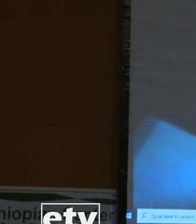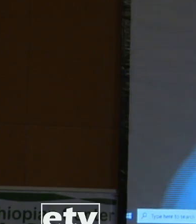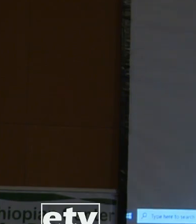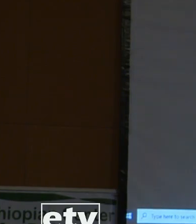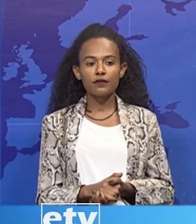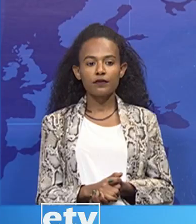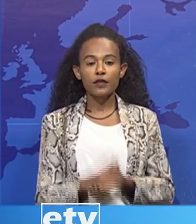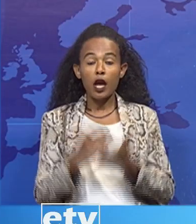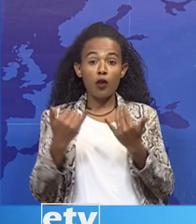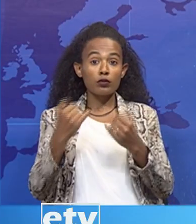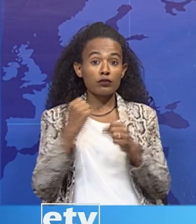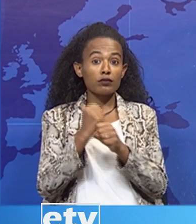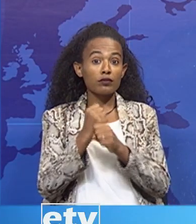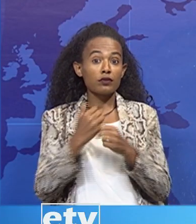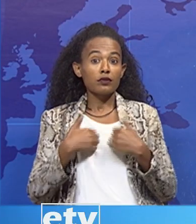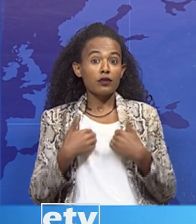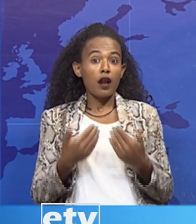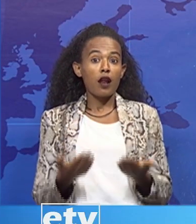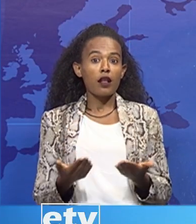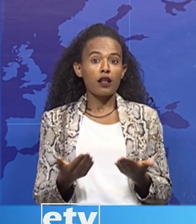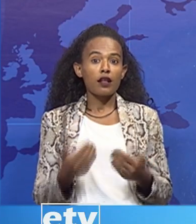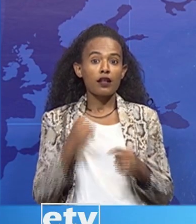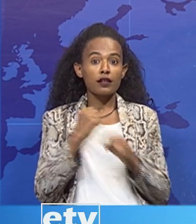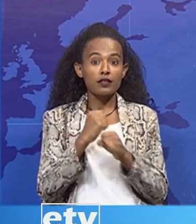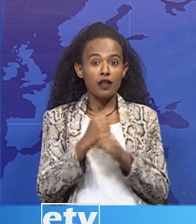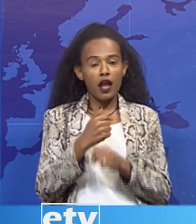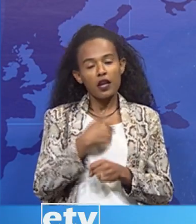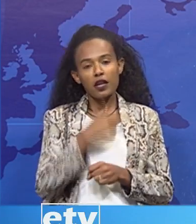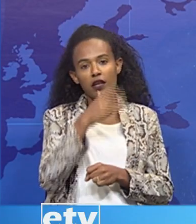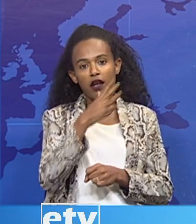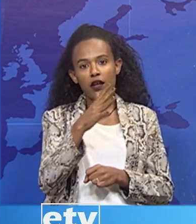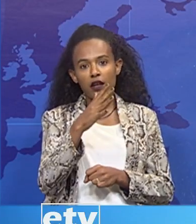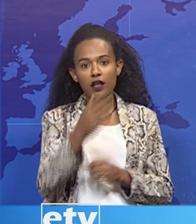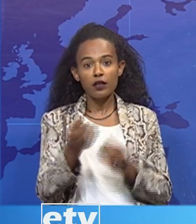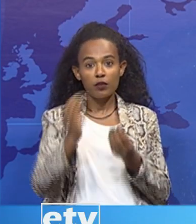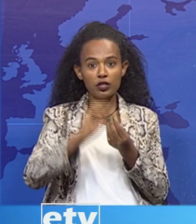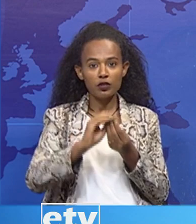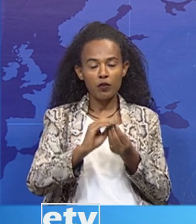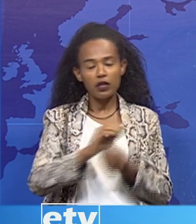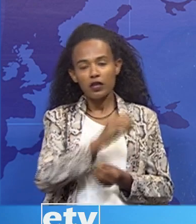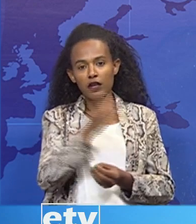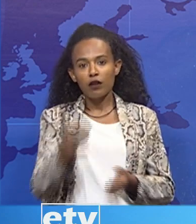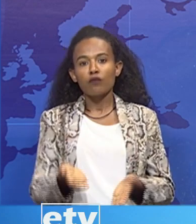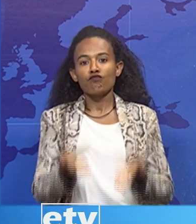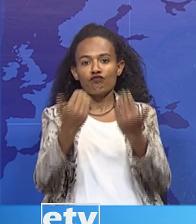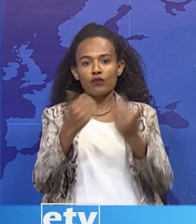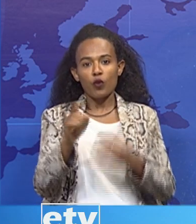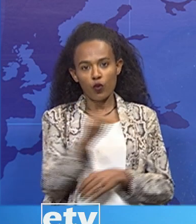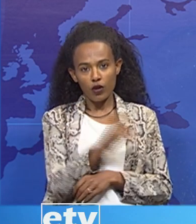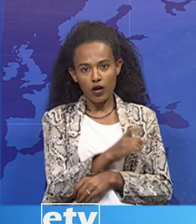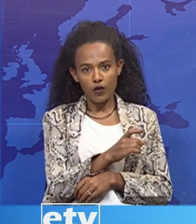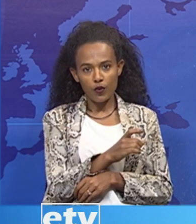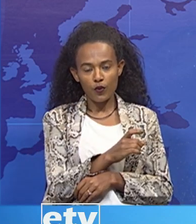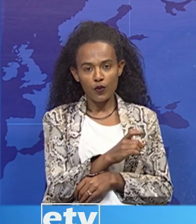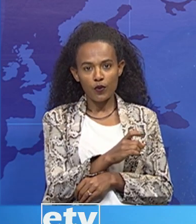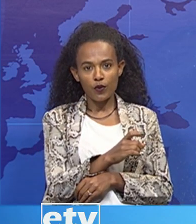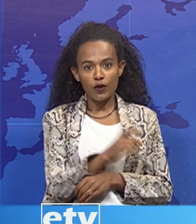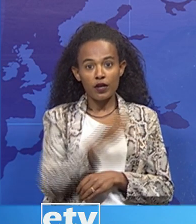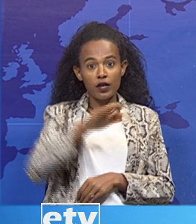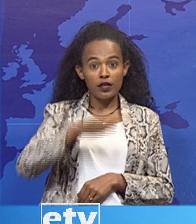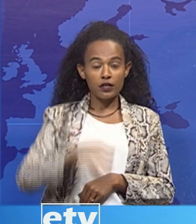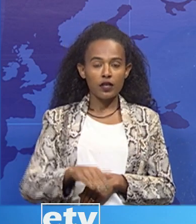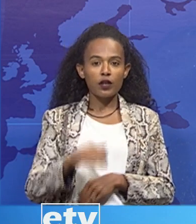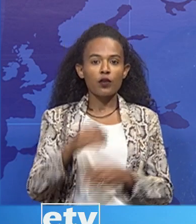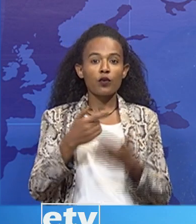አሁን ባለ ስራ ነው። ስራዎቼ ከኔና ከእናቴ በተጨማሪ ሌላ ተመልካች አግኝተዋል። የዘገየ ይመስለኝ